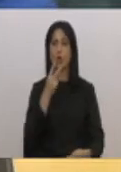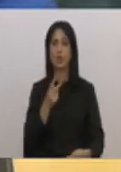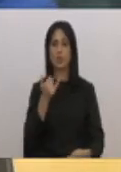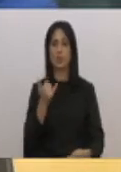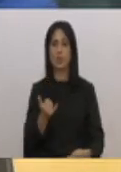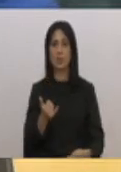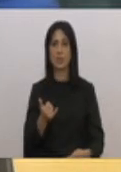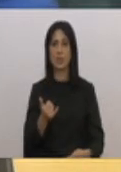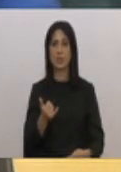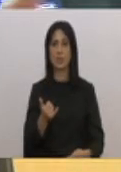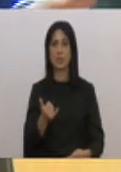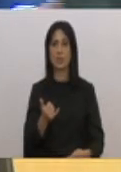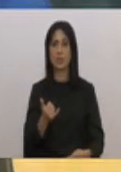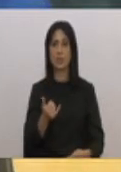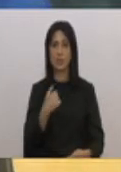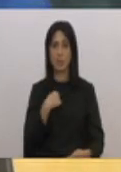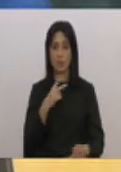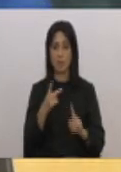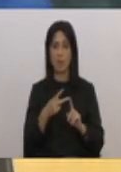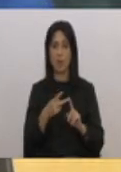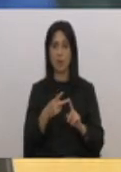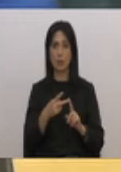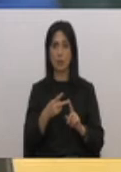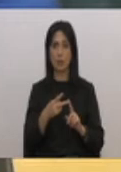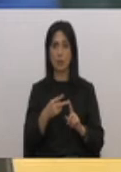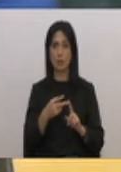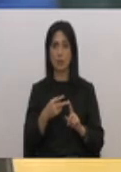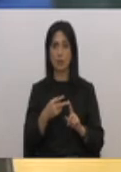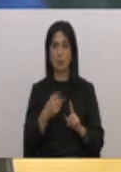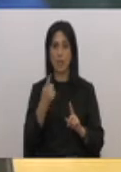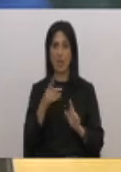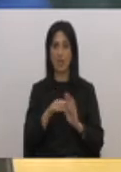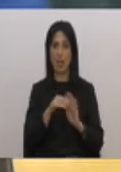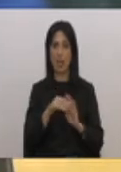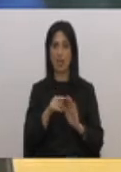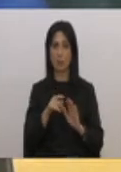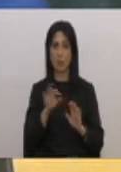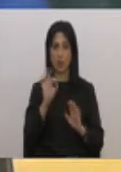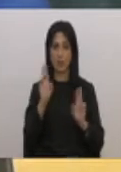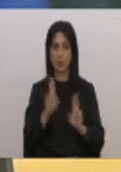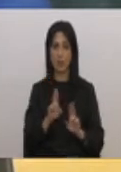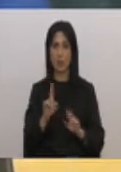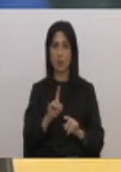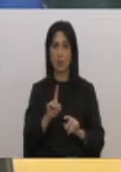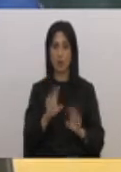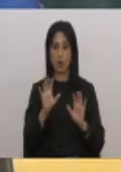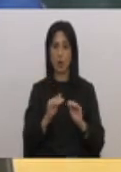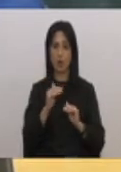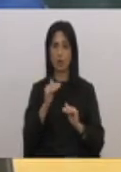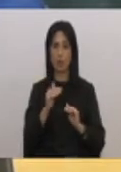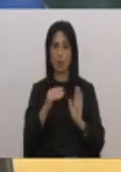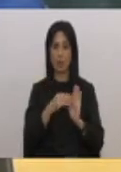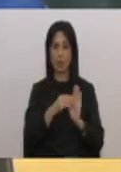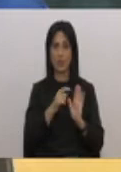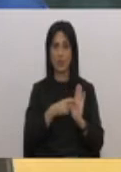დღეს მომიწია მეორედ ერთი არჩევნების წესთან დაკავშირებით, რომ კონსტიტუცია